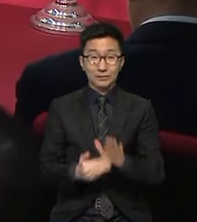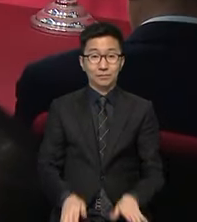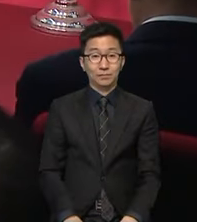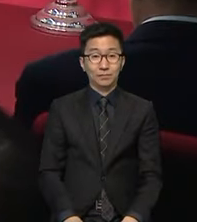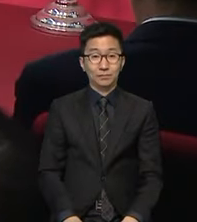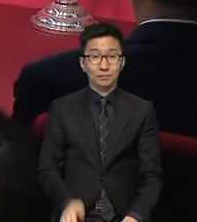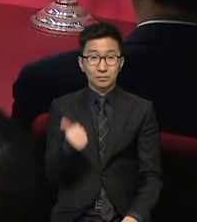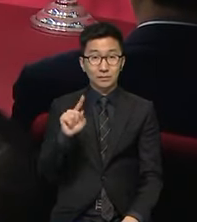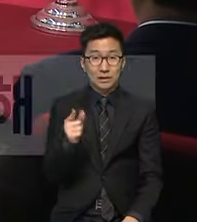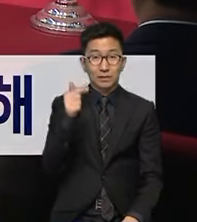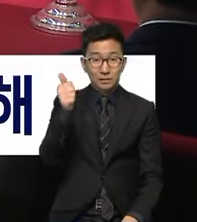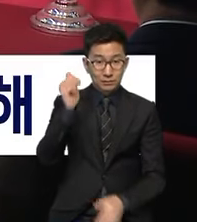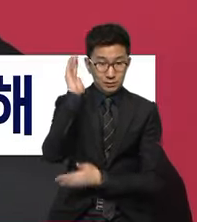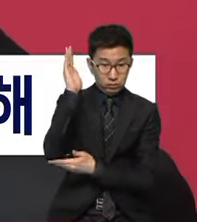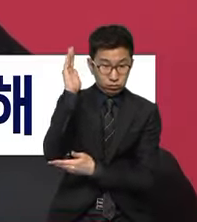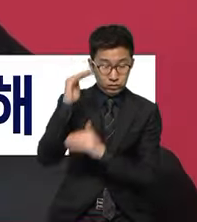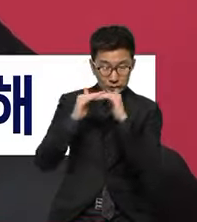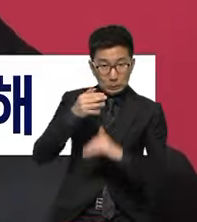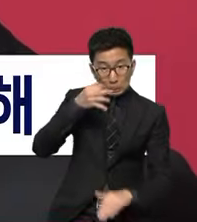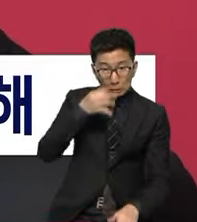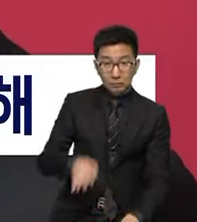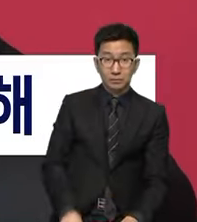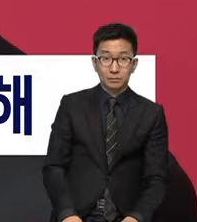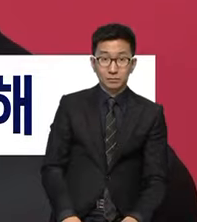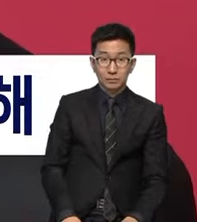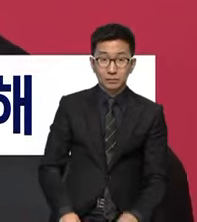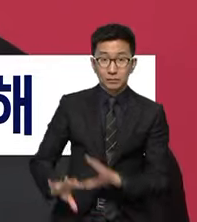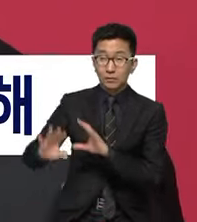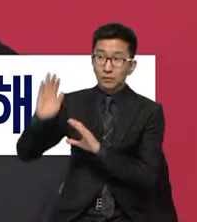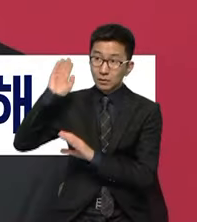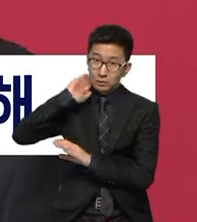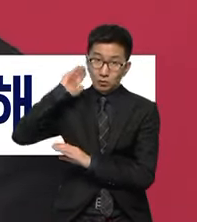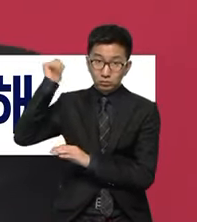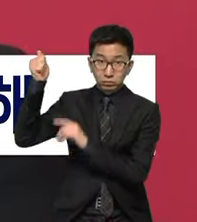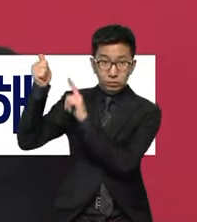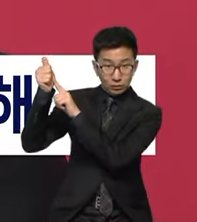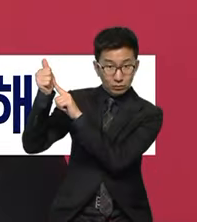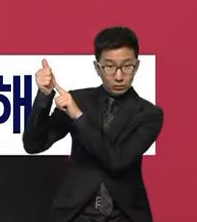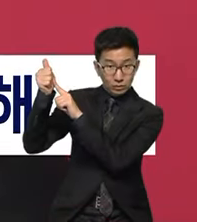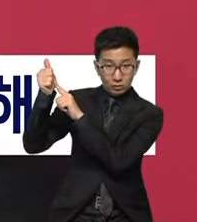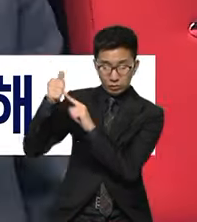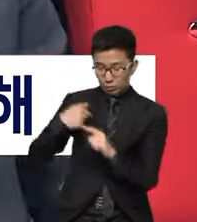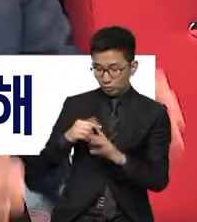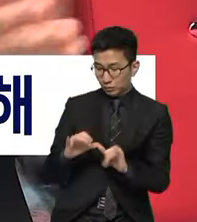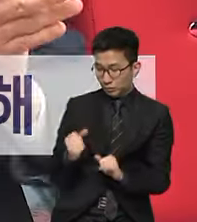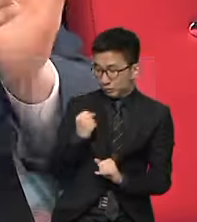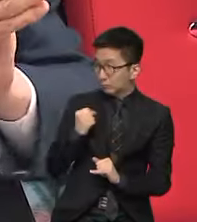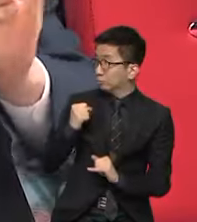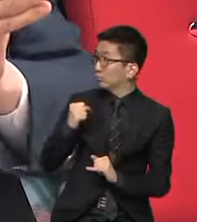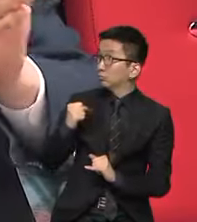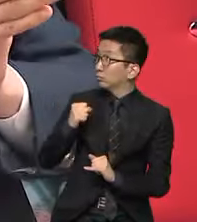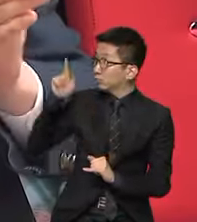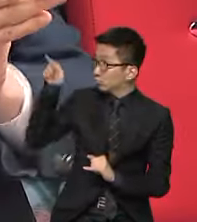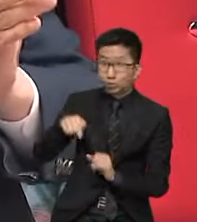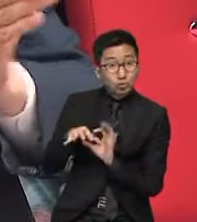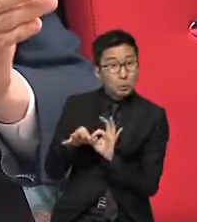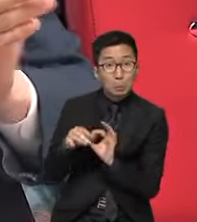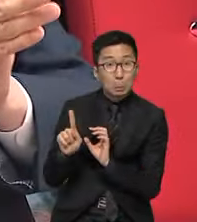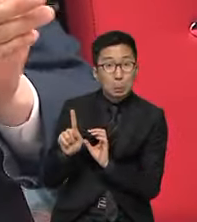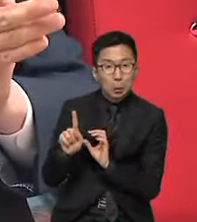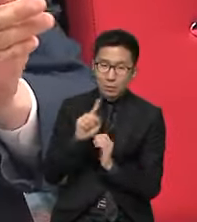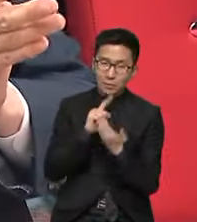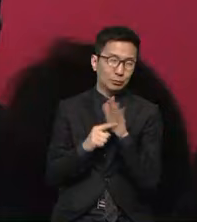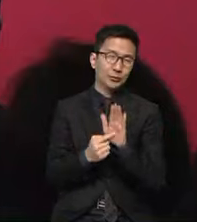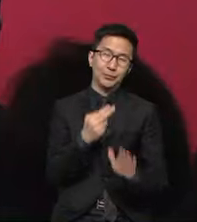정치인 한동훈의 첫 연설엔 수직적 당정 관계를 어떻게 개선할지는 담겨있지 않았습니다. 대신 기자